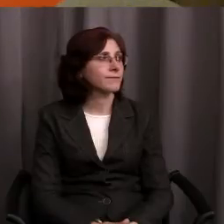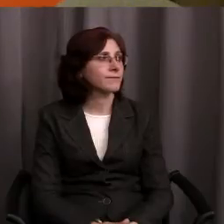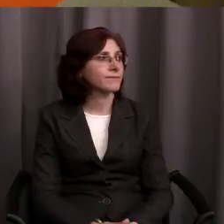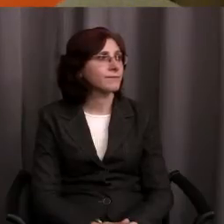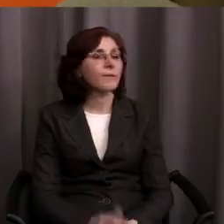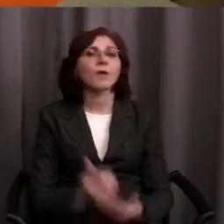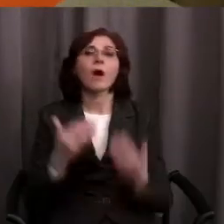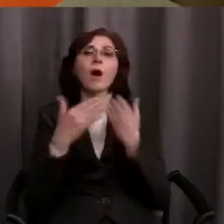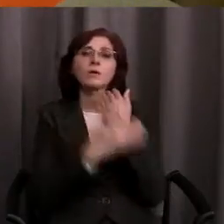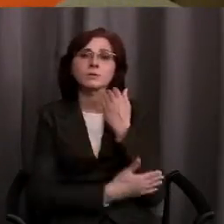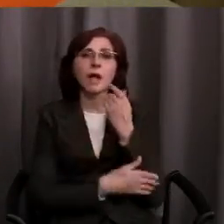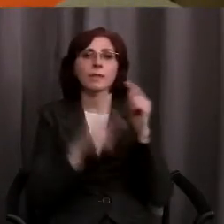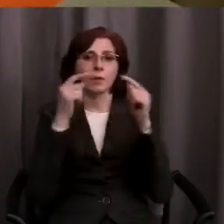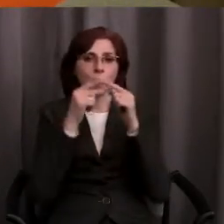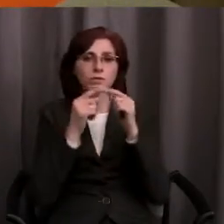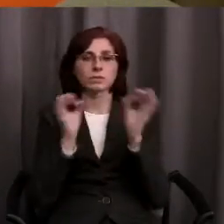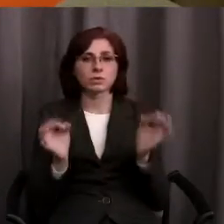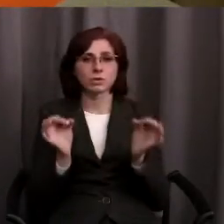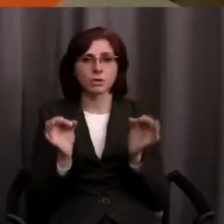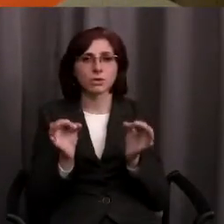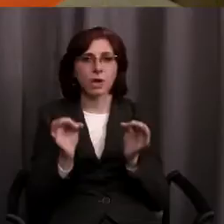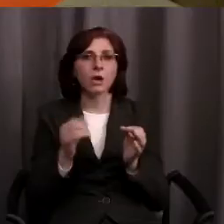Ostatni punkt dzisiejszego,